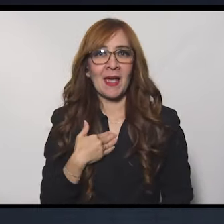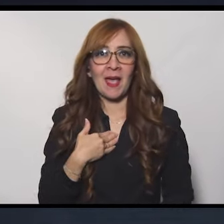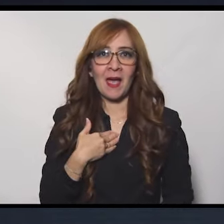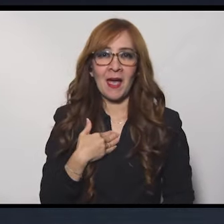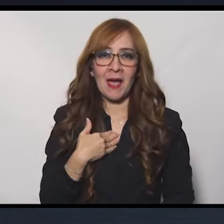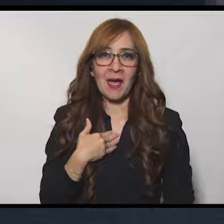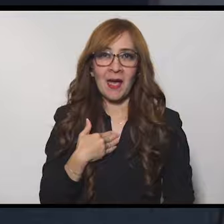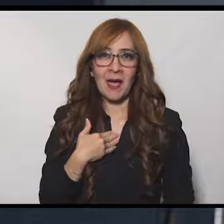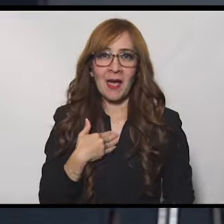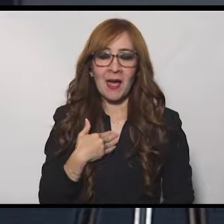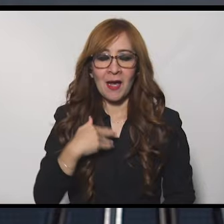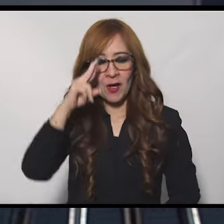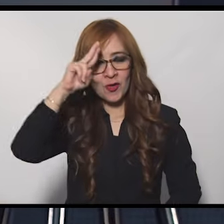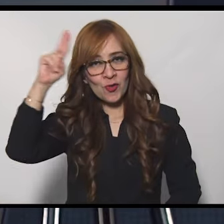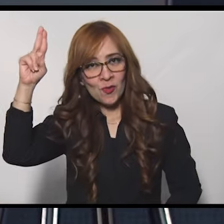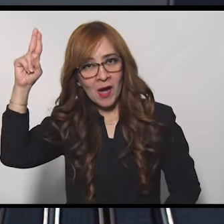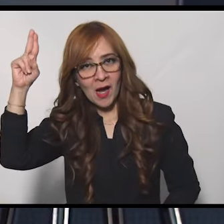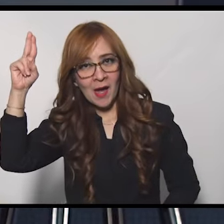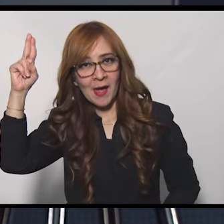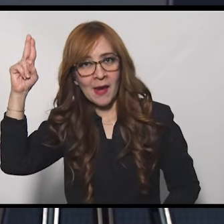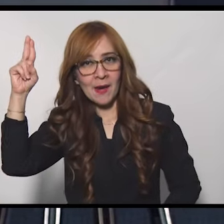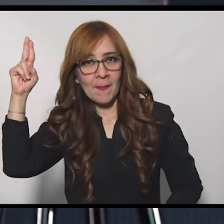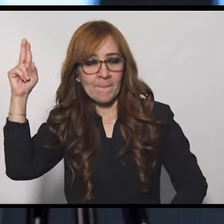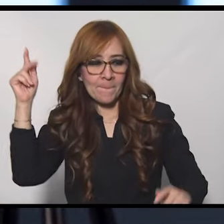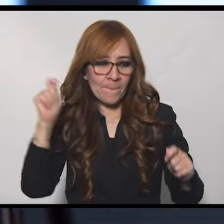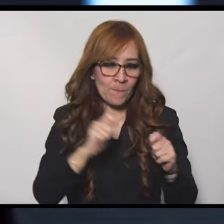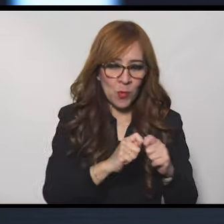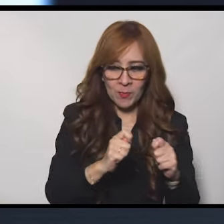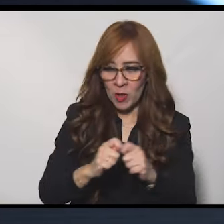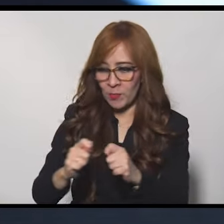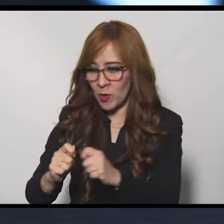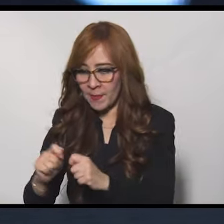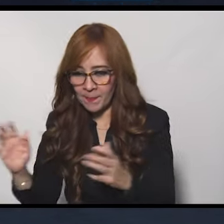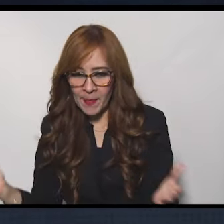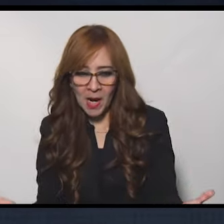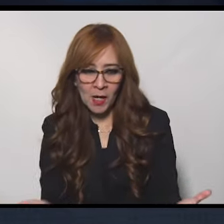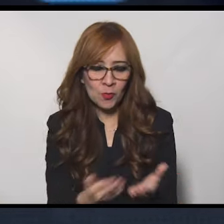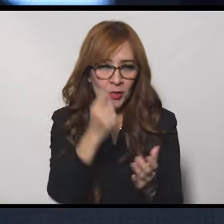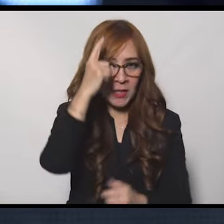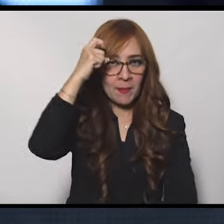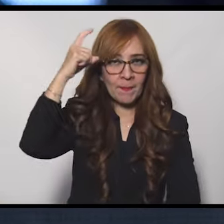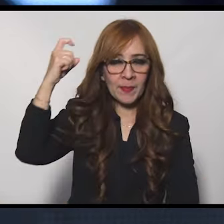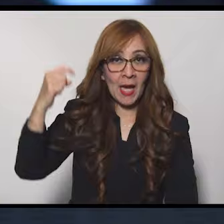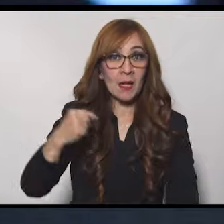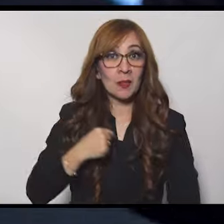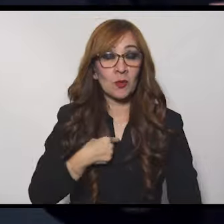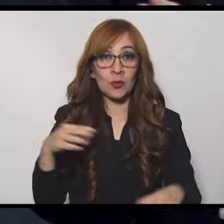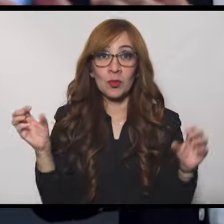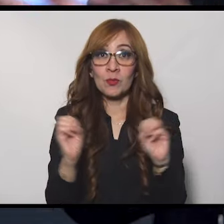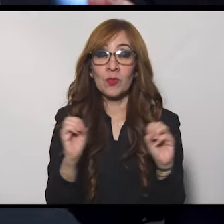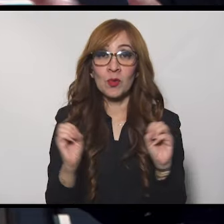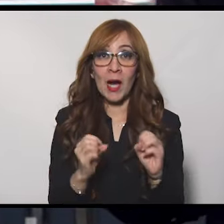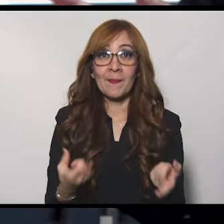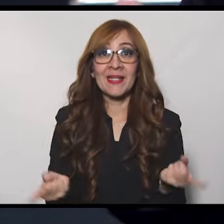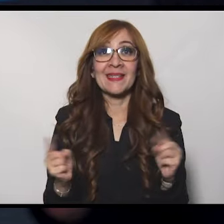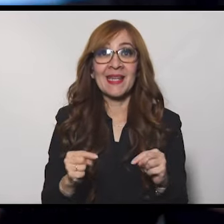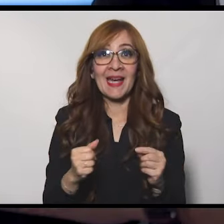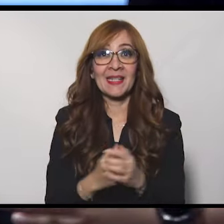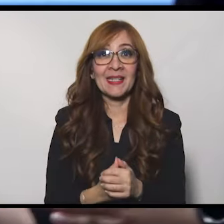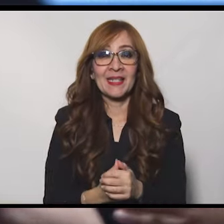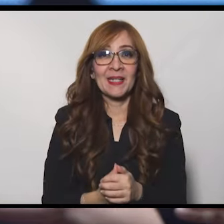Tuhan membentuk. Tuhan membangun impianku. Bukan lagi menjadi pemain sepak